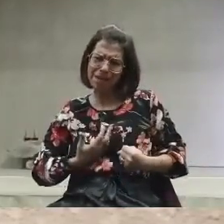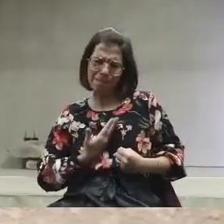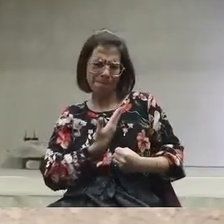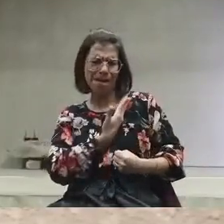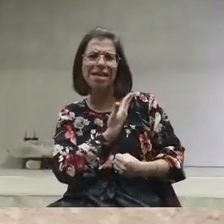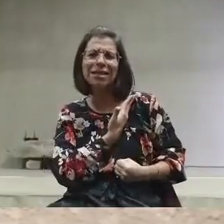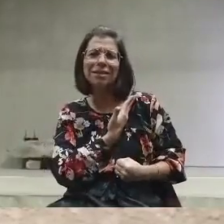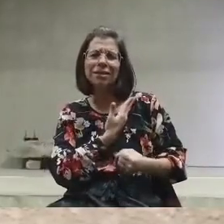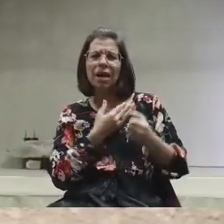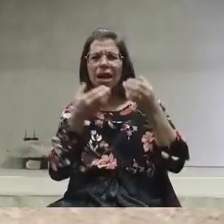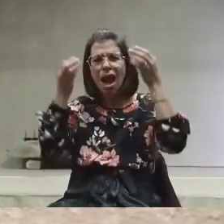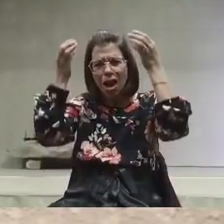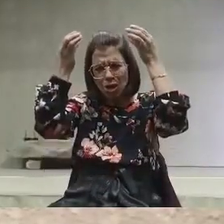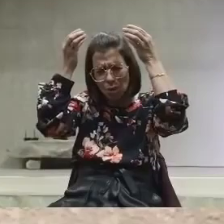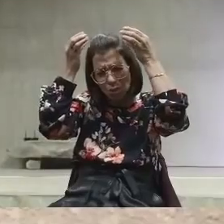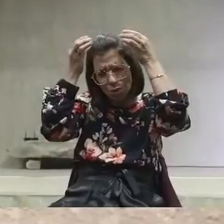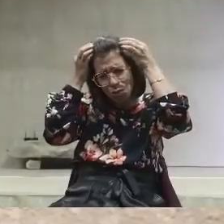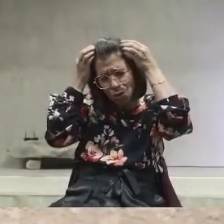toi.